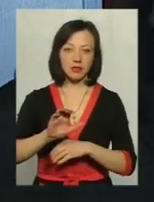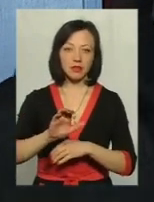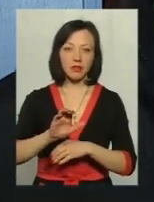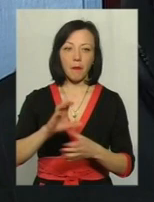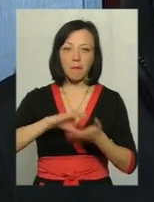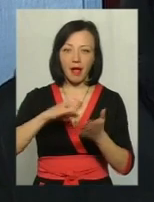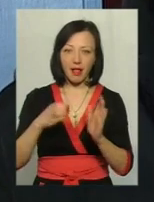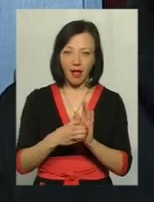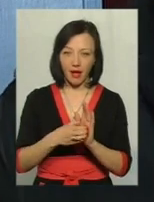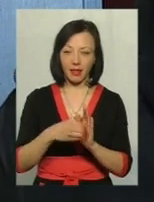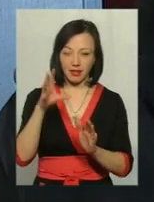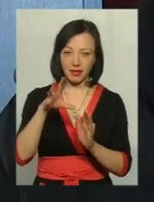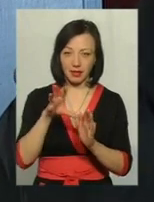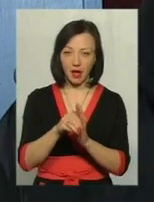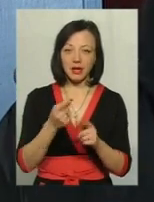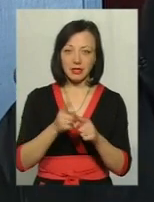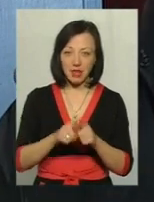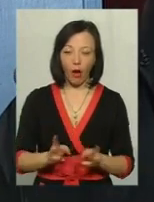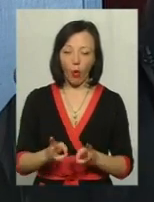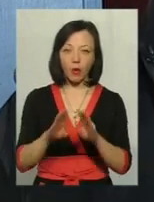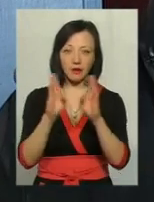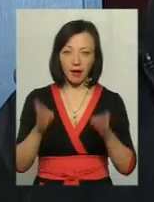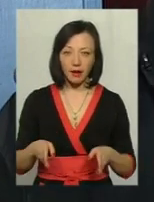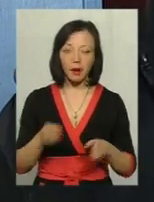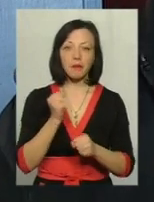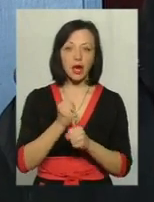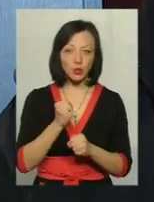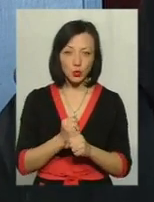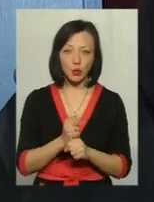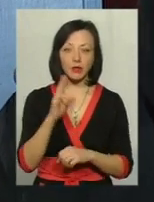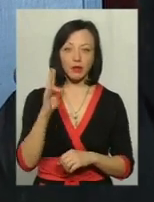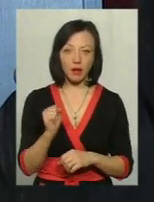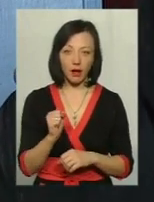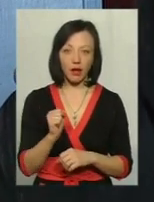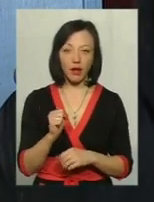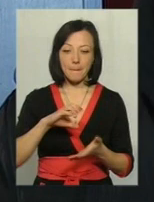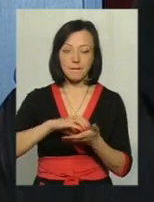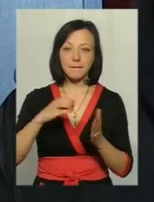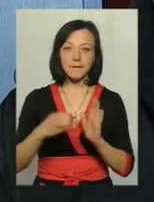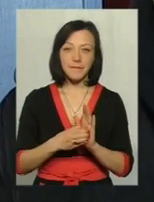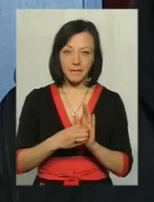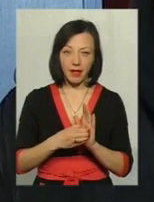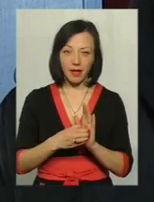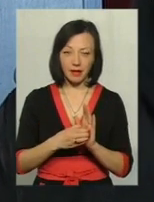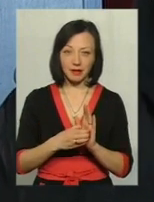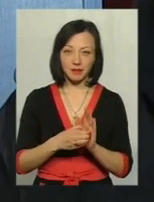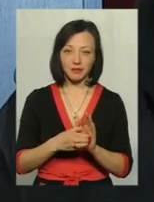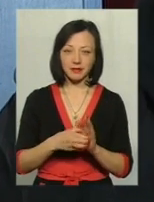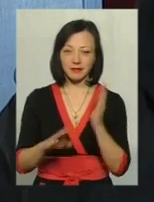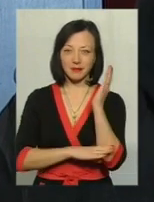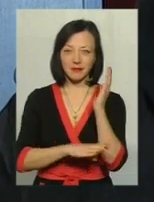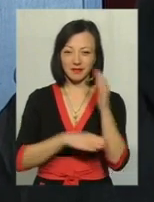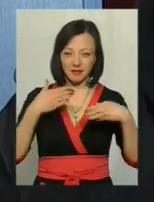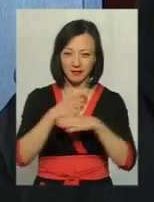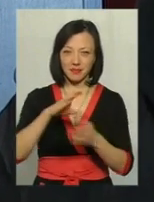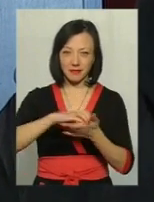пелета. А дана котельня, хотів би відмітити, якраз працює на пелеті. Працюємо ми в